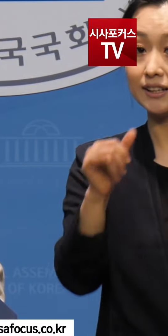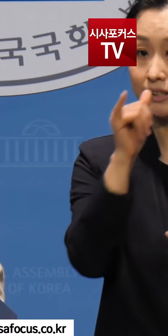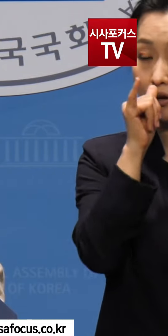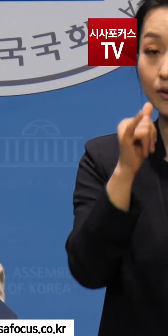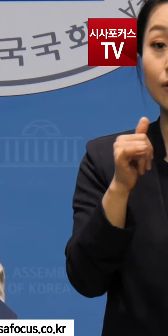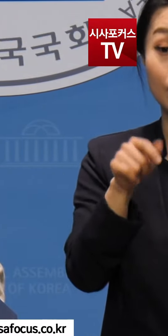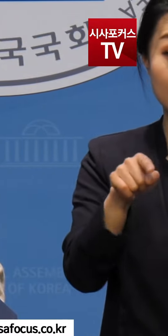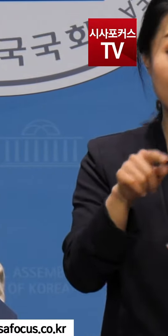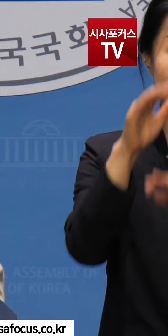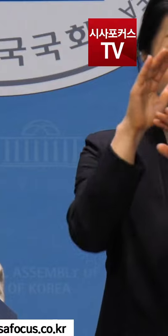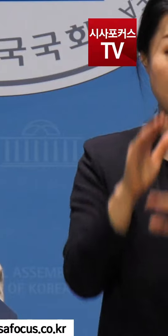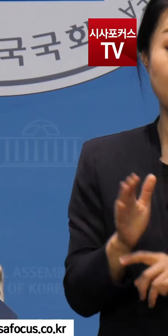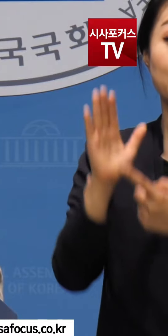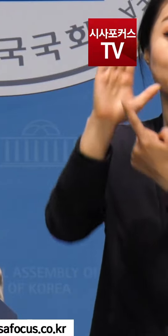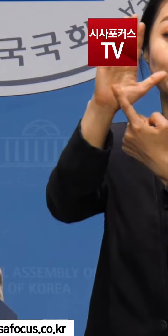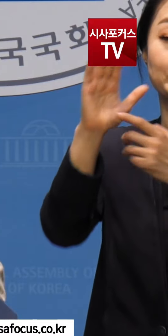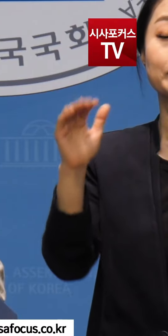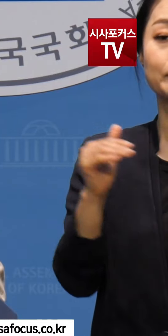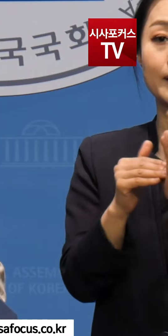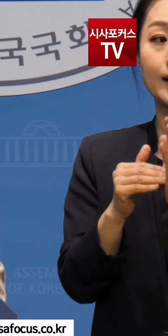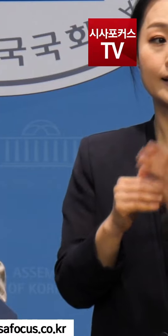그 핵심이라고 합니다.